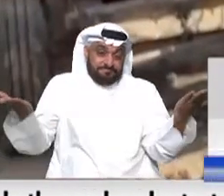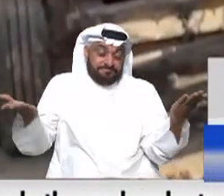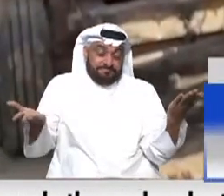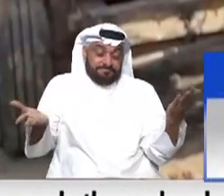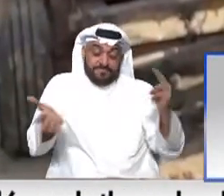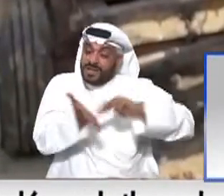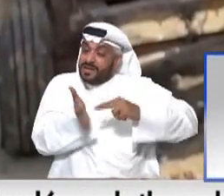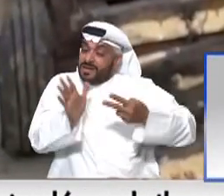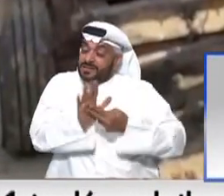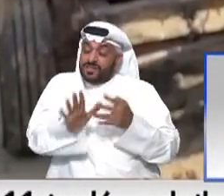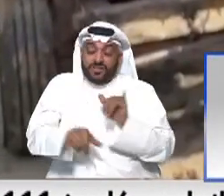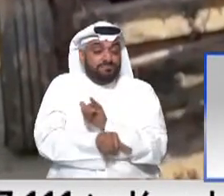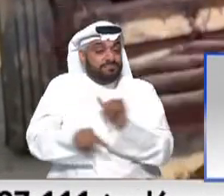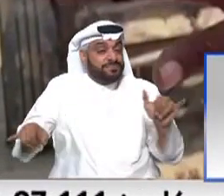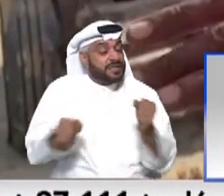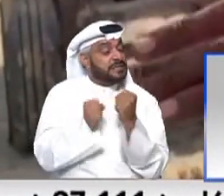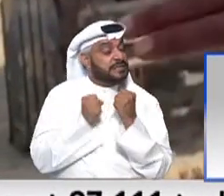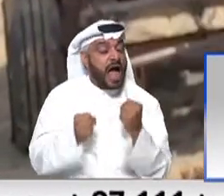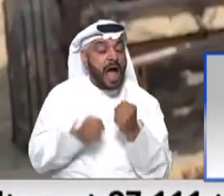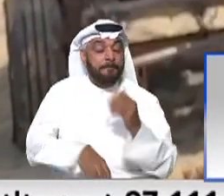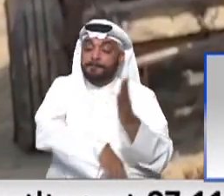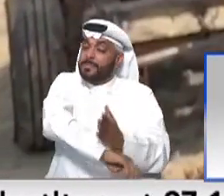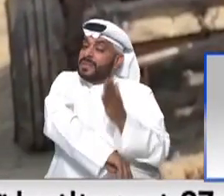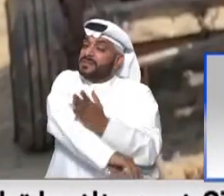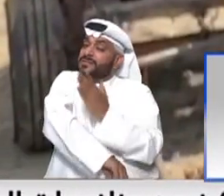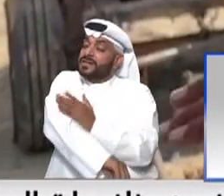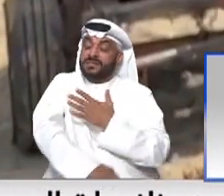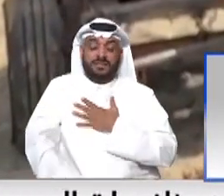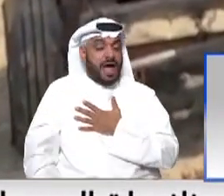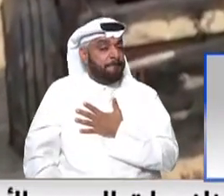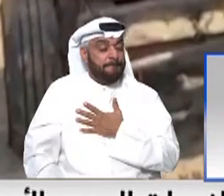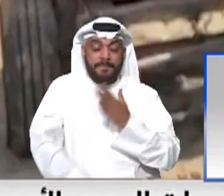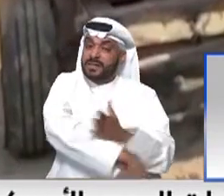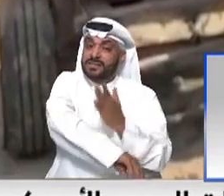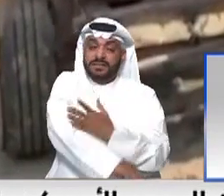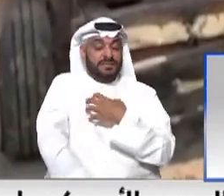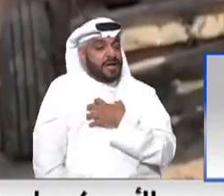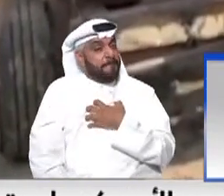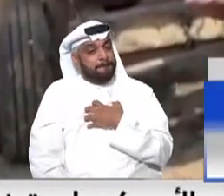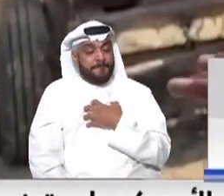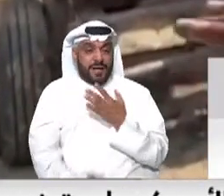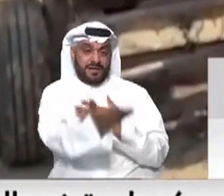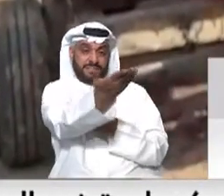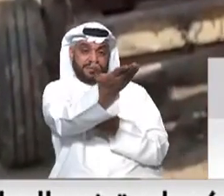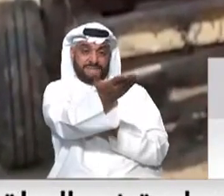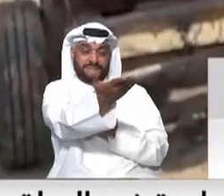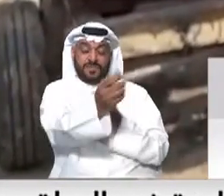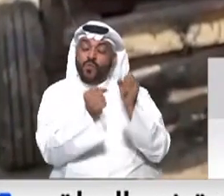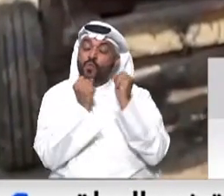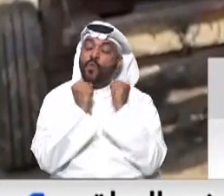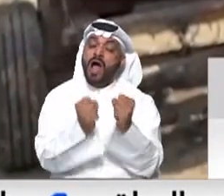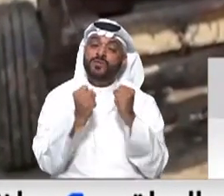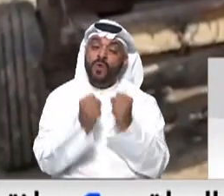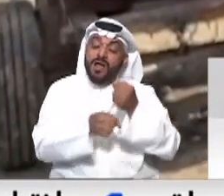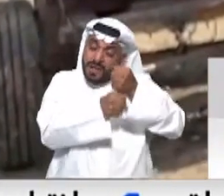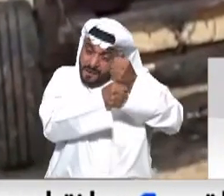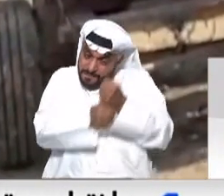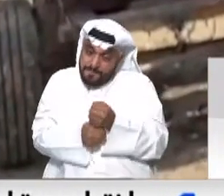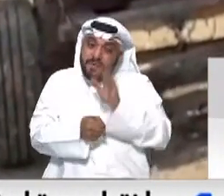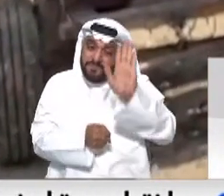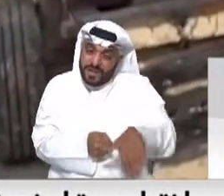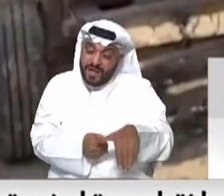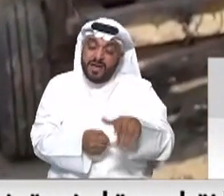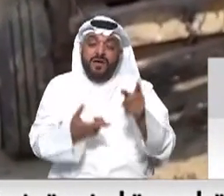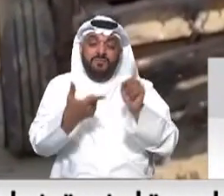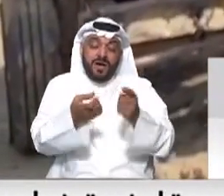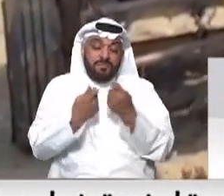هنا هذه زي ما انت بتشوف اهل الحي المنطقه فيها نازحين فيها ظلوا صامدين اي